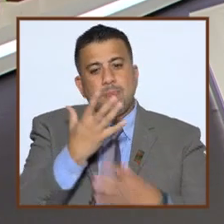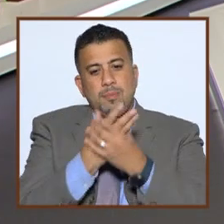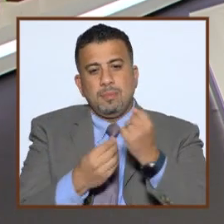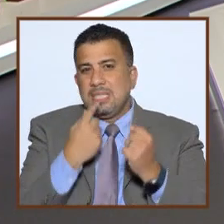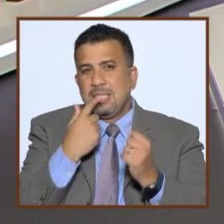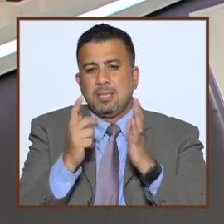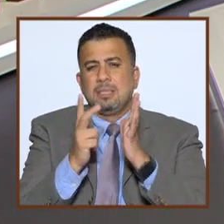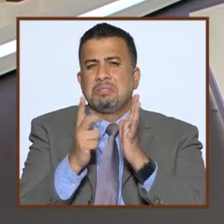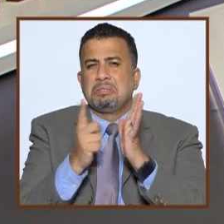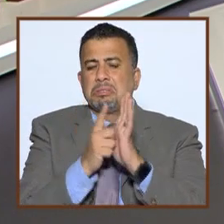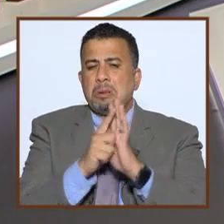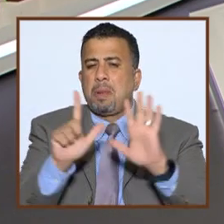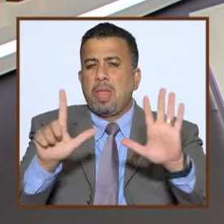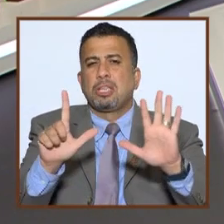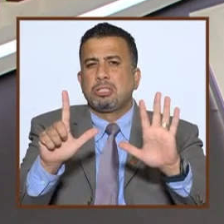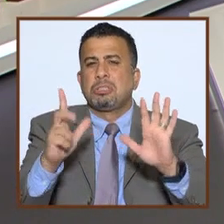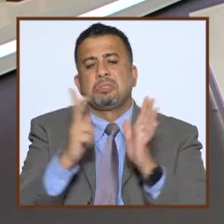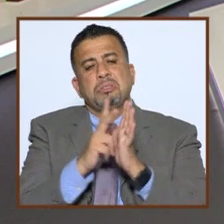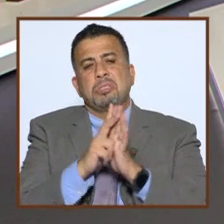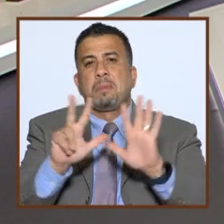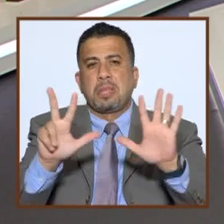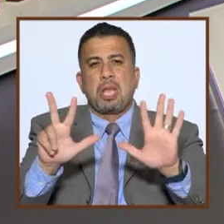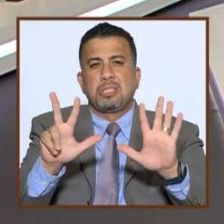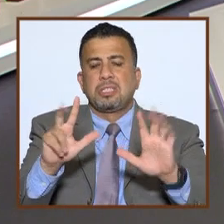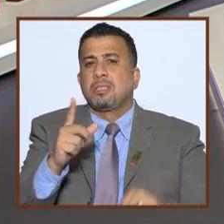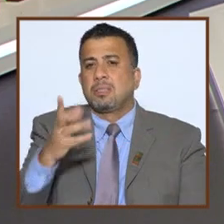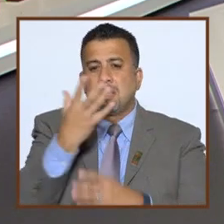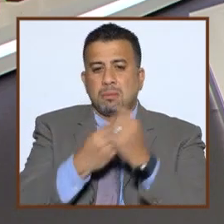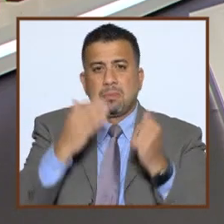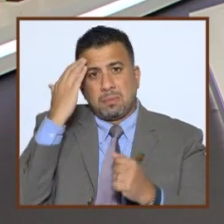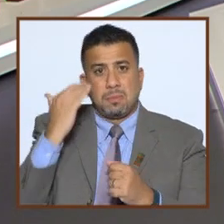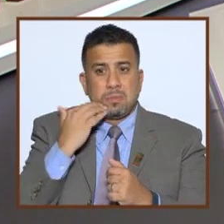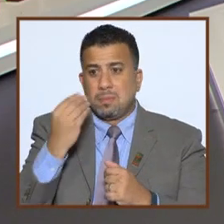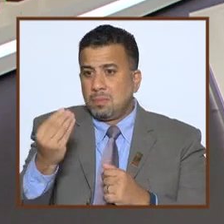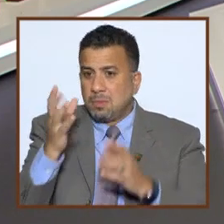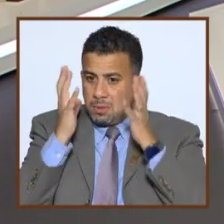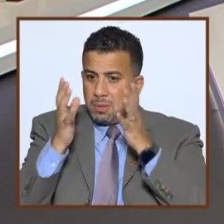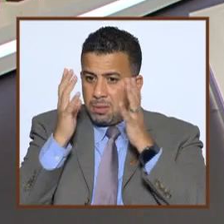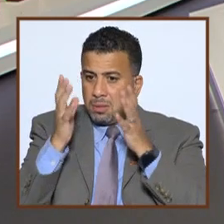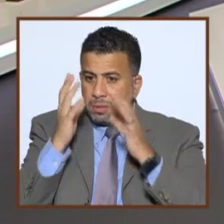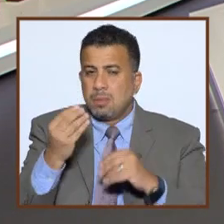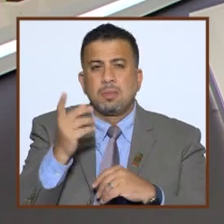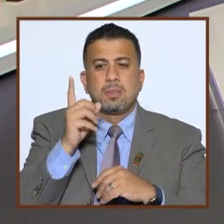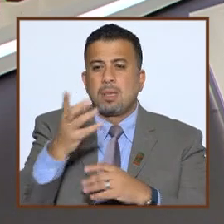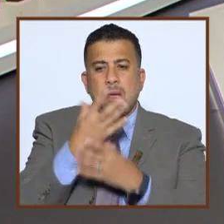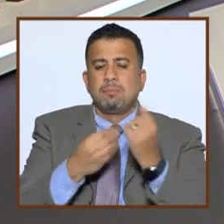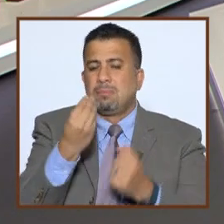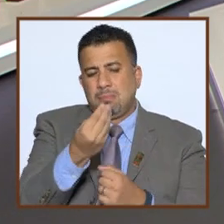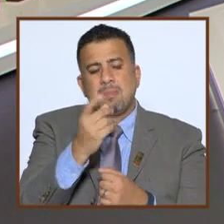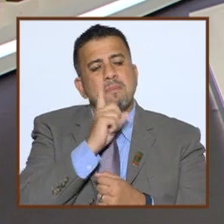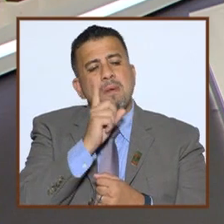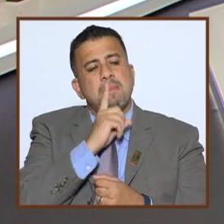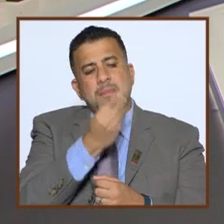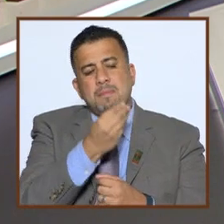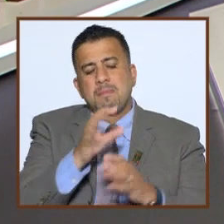ايه اكبر اكبر عيالي كل ما اقول هي بنتي صلي الله يحفظك الله يهديك تقول لي بعدين بعدين يعني